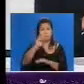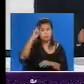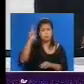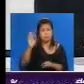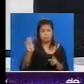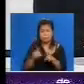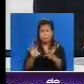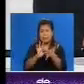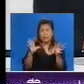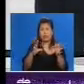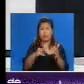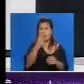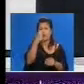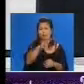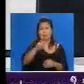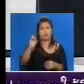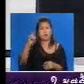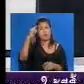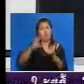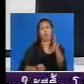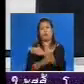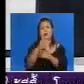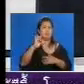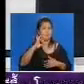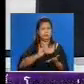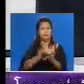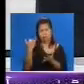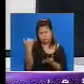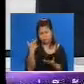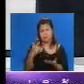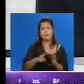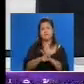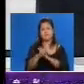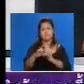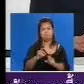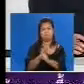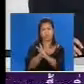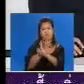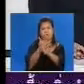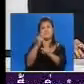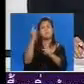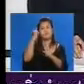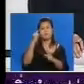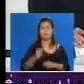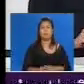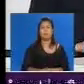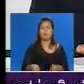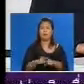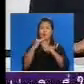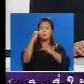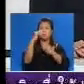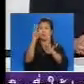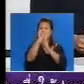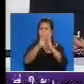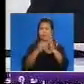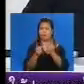มดาซ่มมากกว่าโอกากดื่ sozusagenก็จะสูงขึ้ก็ยมความเห็นที่คอนข้จะแตกตางกในเชีงการพ ovatและใเชีงของผู้ที่กนนิโบ่ายอยู่นะ